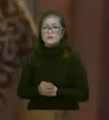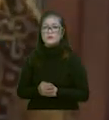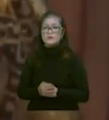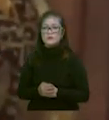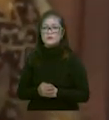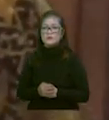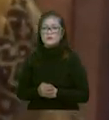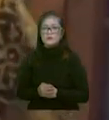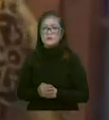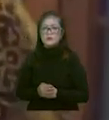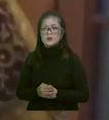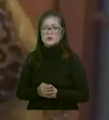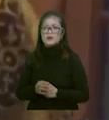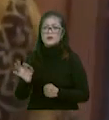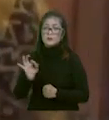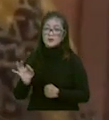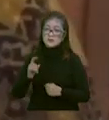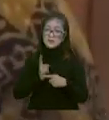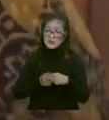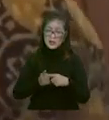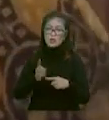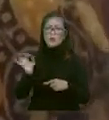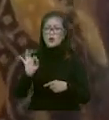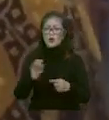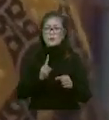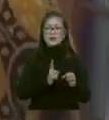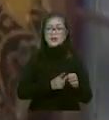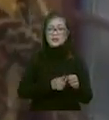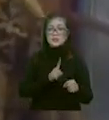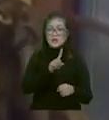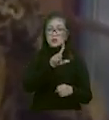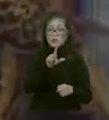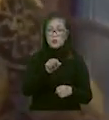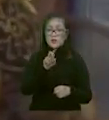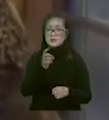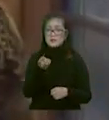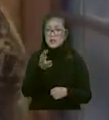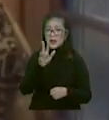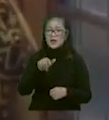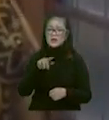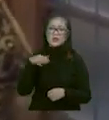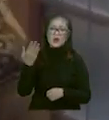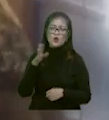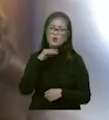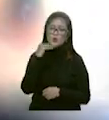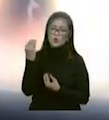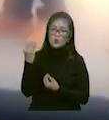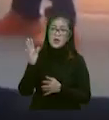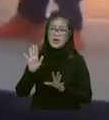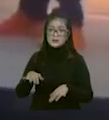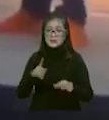Dihitung persen, pokoknya mah tahun ini kan tinggal sebulan deh, tunggu aja. Intinya lagi dekat dengan Golkar.